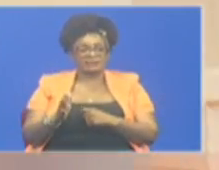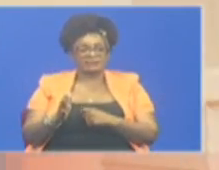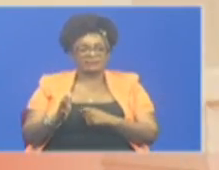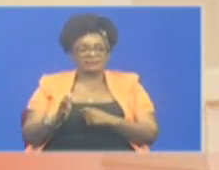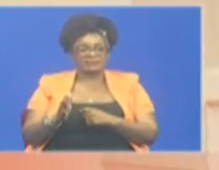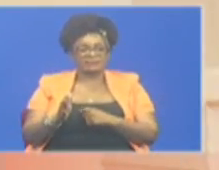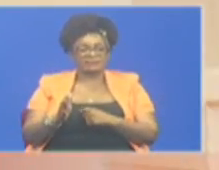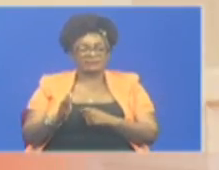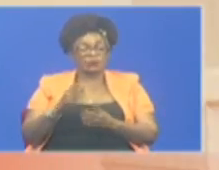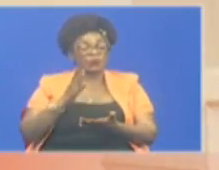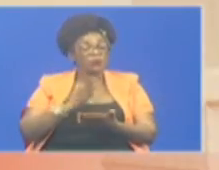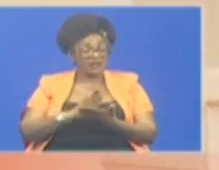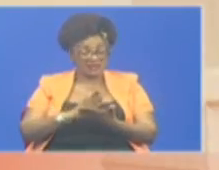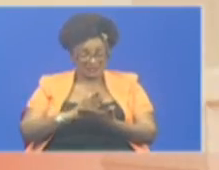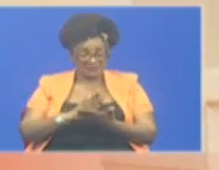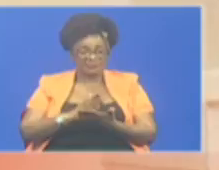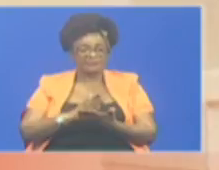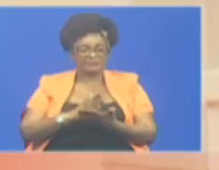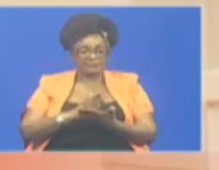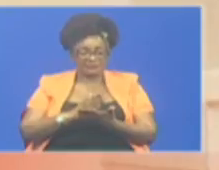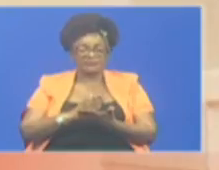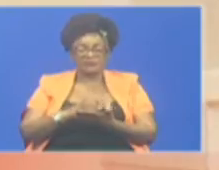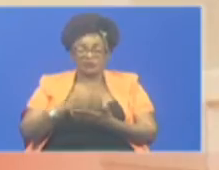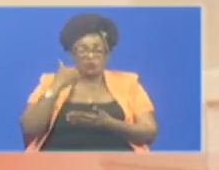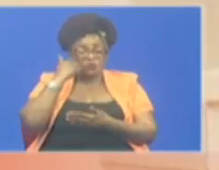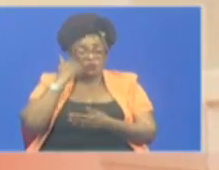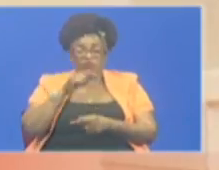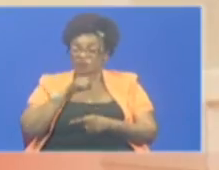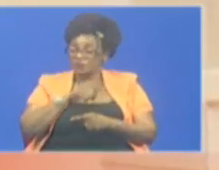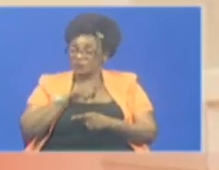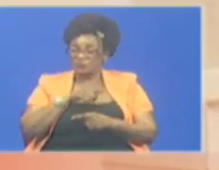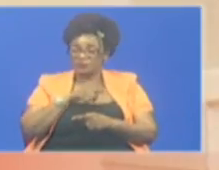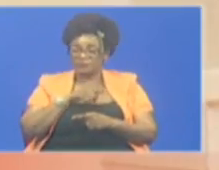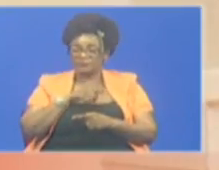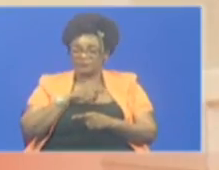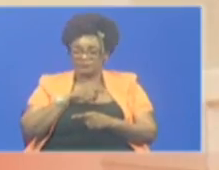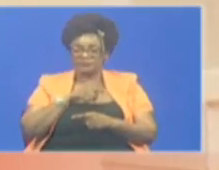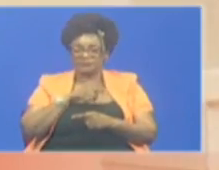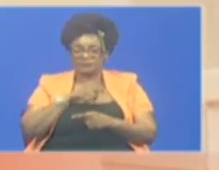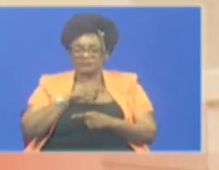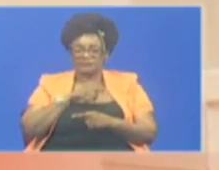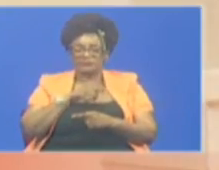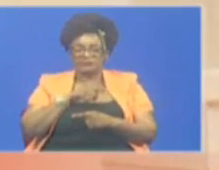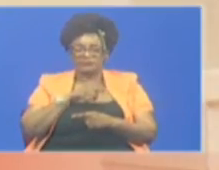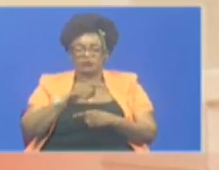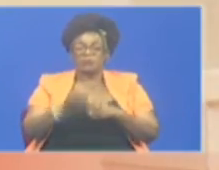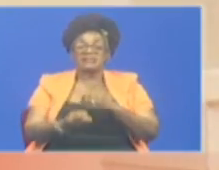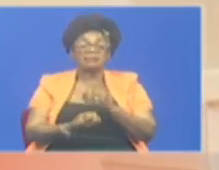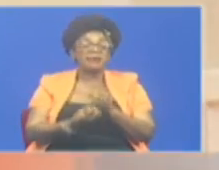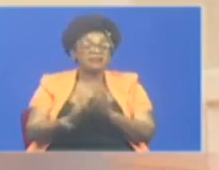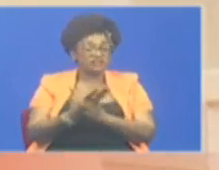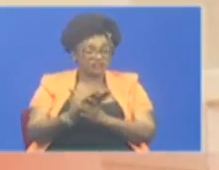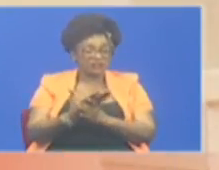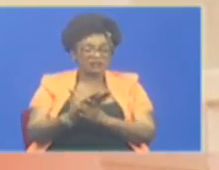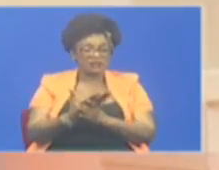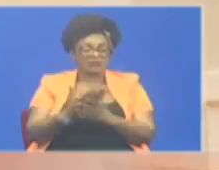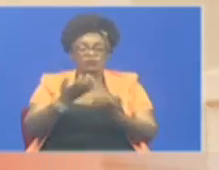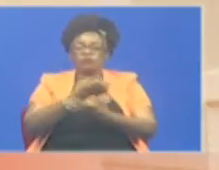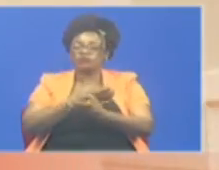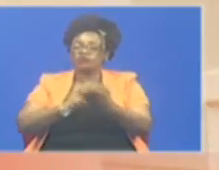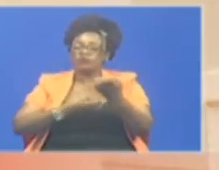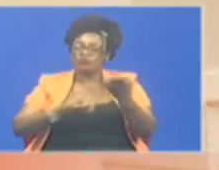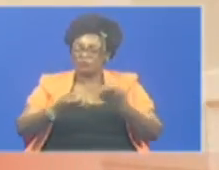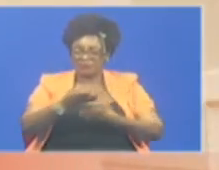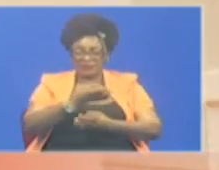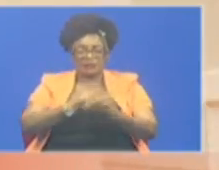Kwa ukweli, huu ugonjwa pia umesababisha uchumi